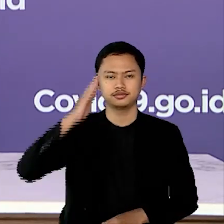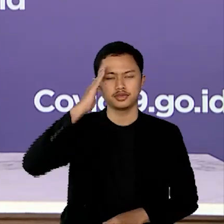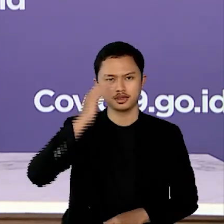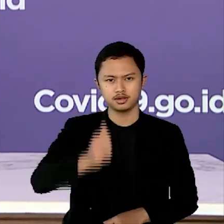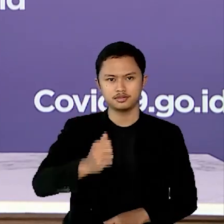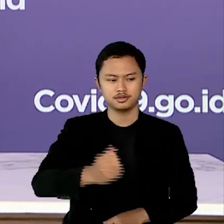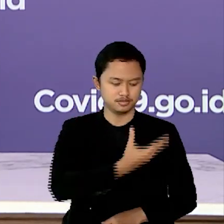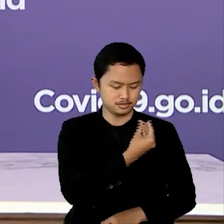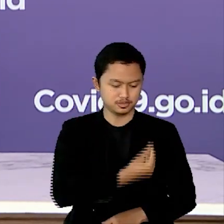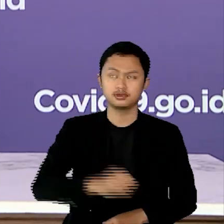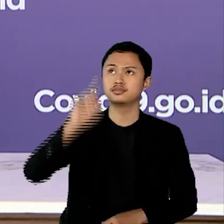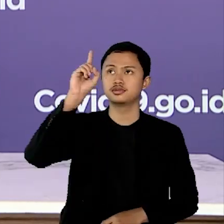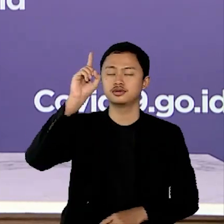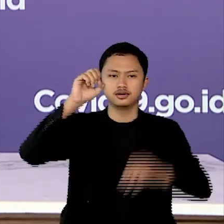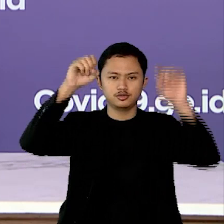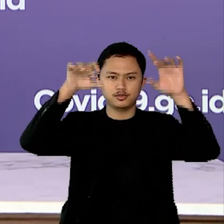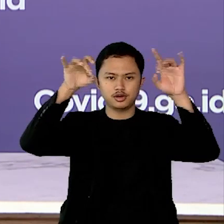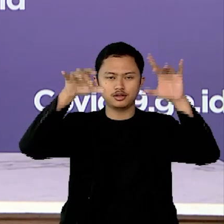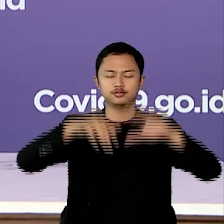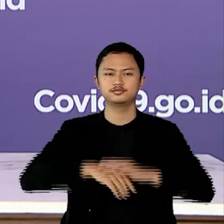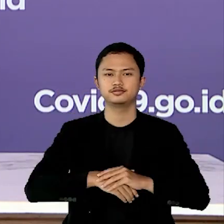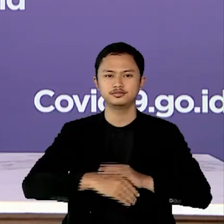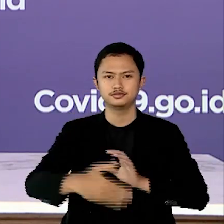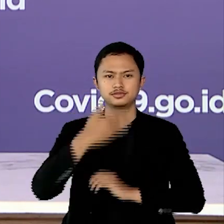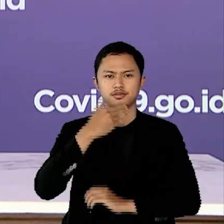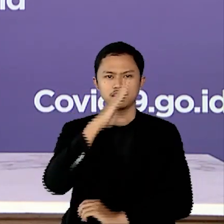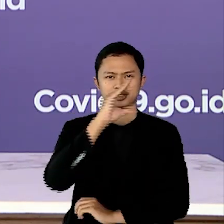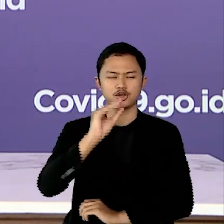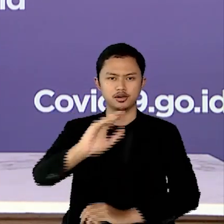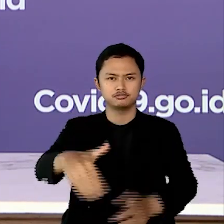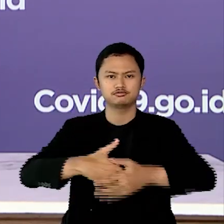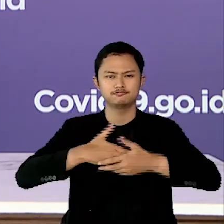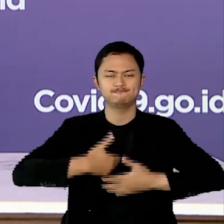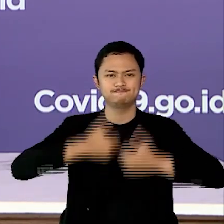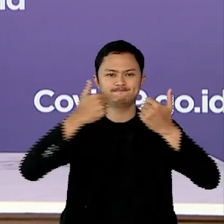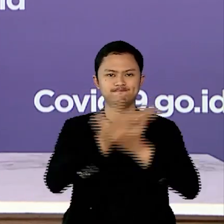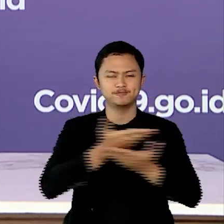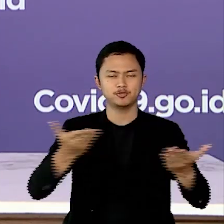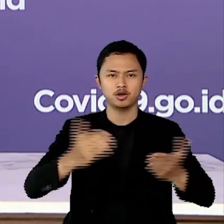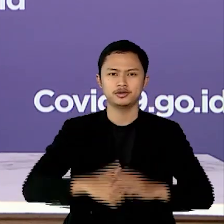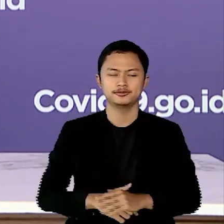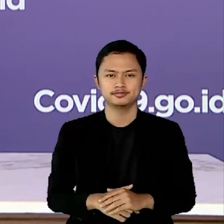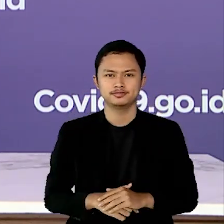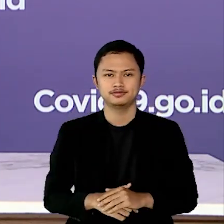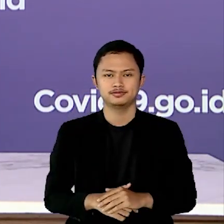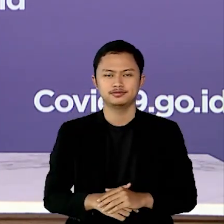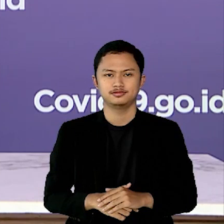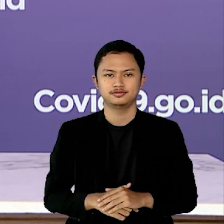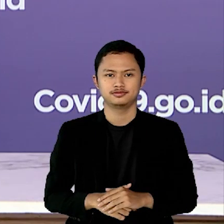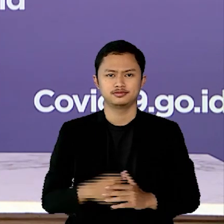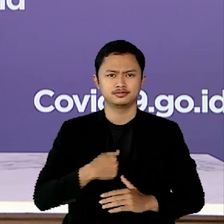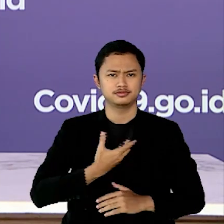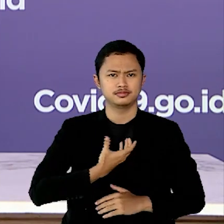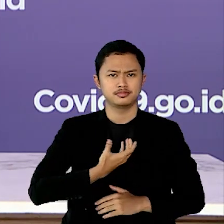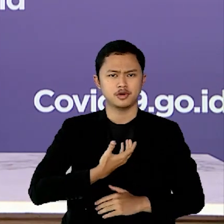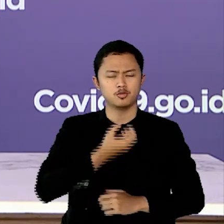Hai assalamualaikum warahmatullahi wabarakatuh selamat sore salam sejahtera untuk kita semua nya Saya